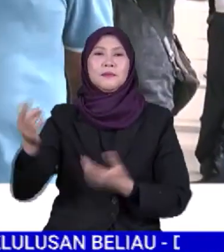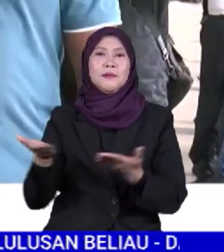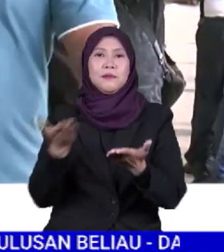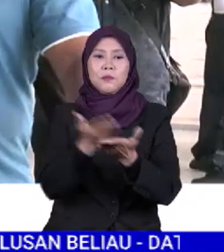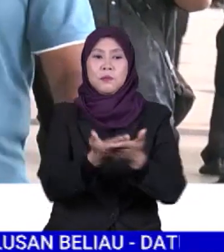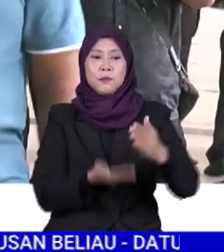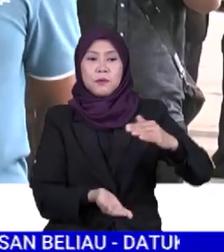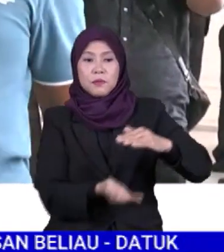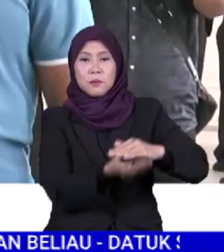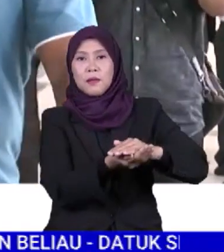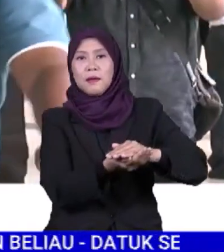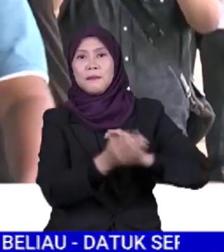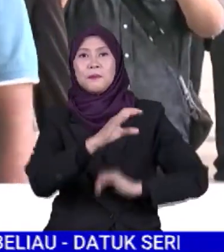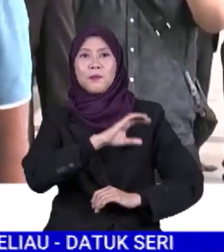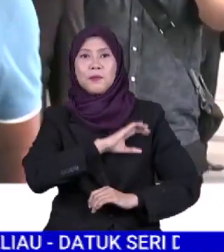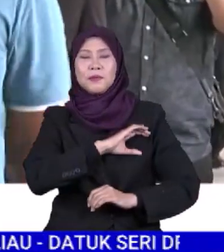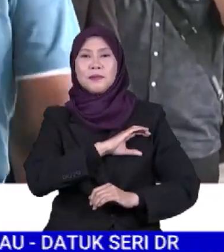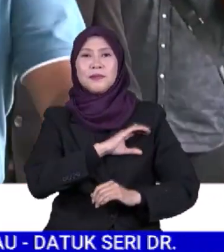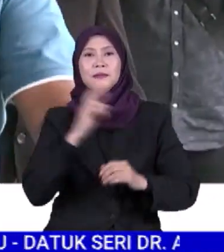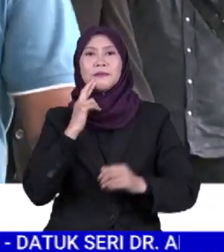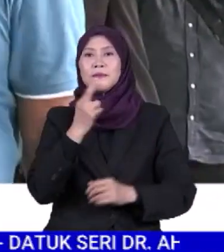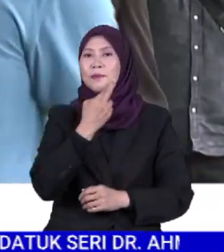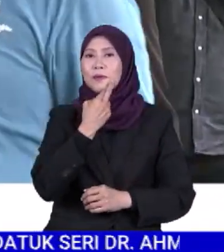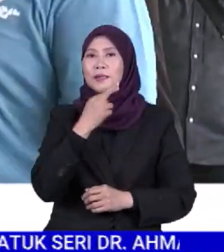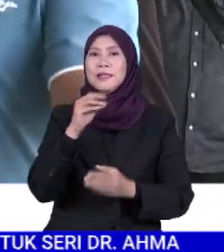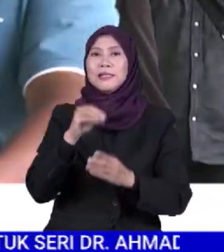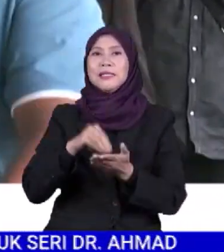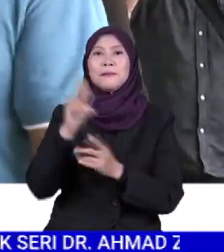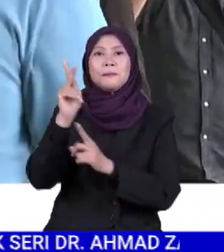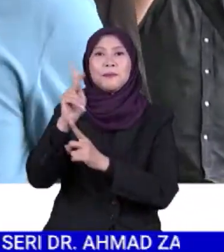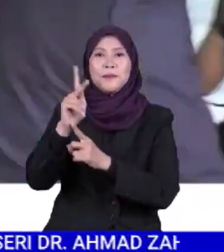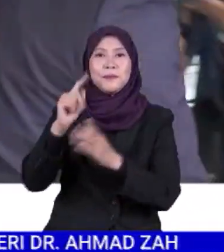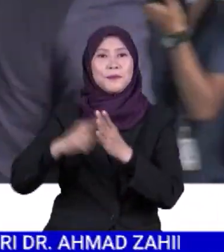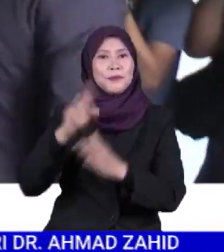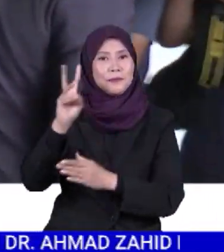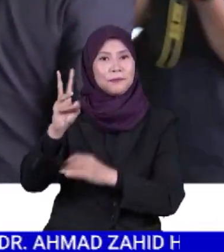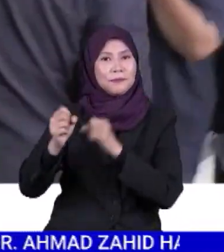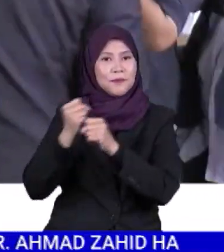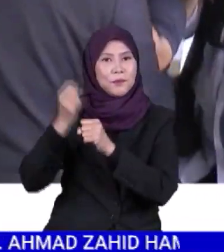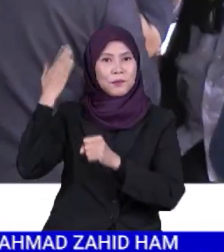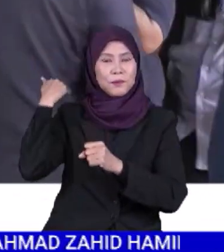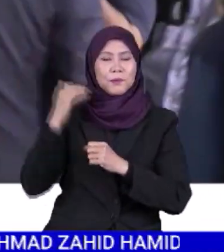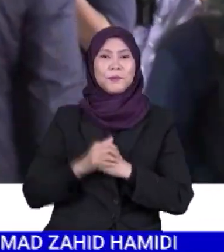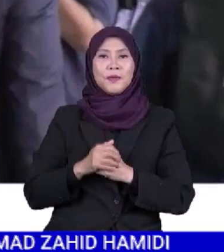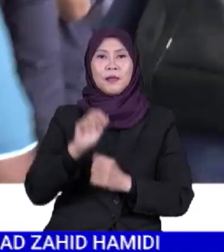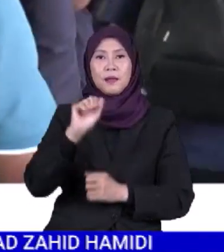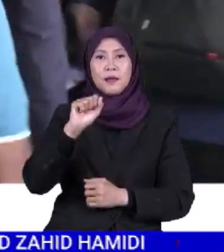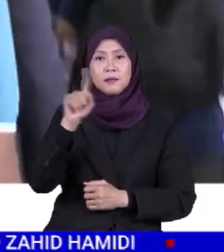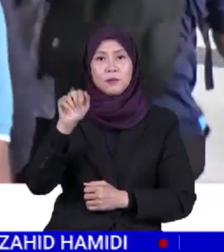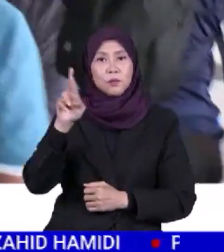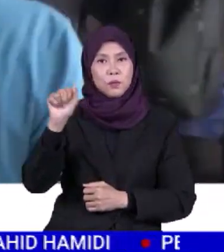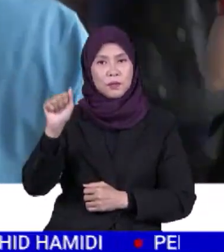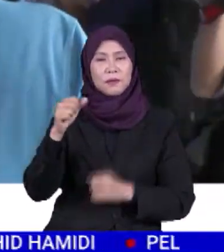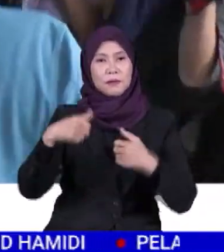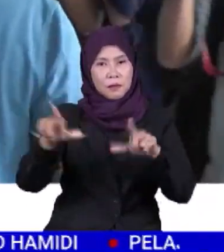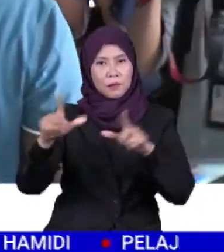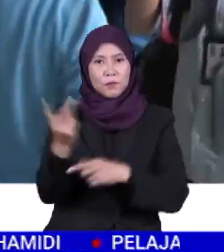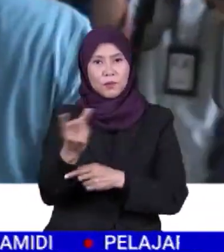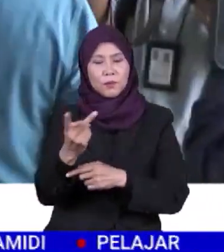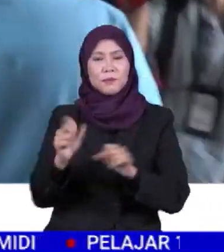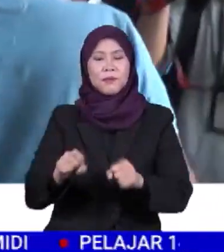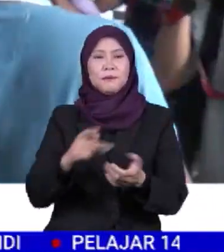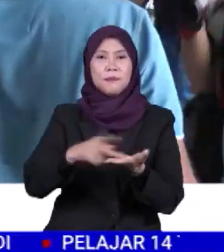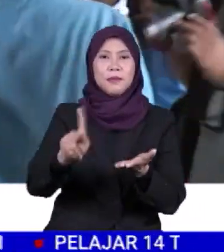menawarkan Najwa kepada polisi perkenaan di sebuah restoran dikepung Jun tahun lalu Hakim Azura Alwi membenarkan kedua-duanya tertuduh